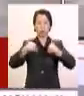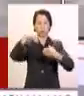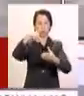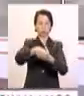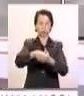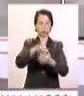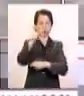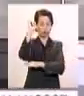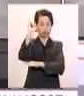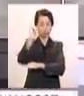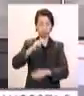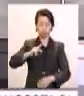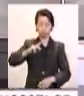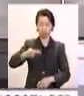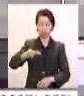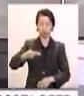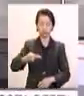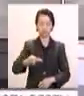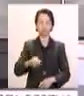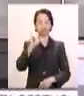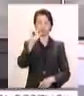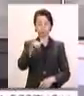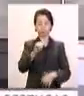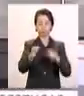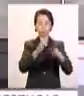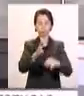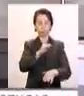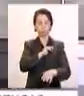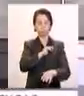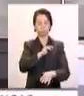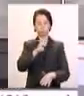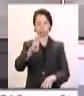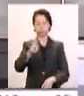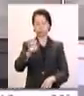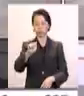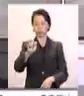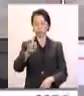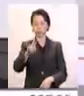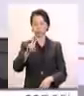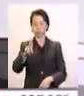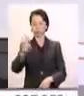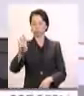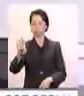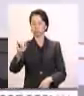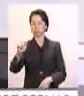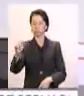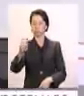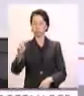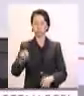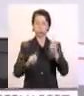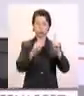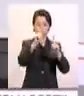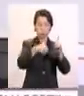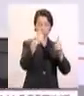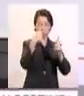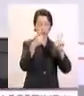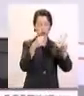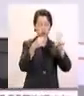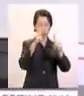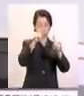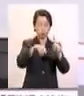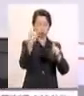dalam manifesto Pakatan Harapan PH. Ya, jelas Menteri Baru Bian, Jemaah Menteri pada 31 Oktober lepas